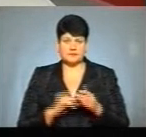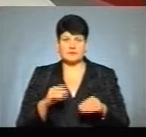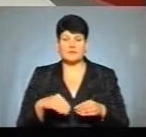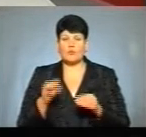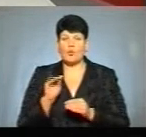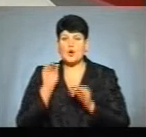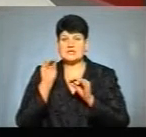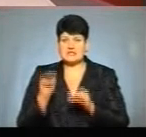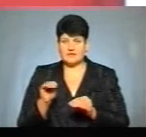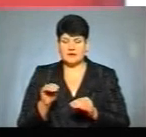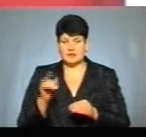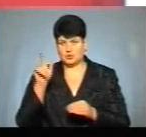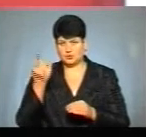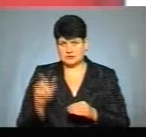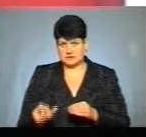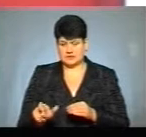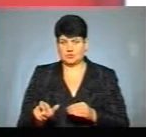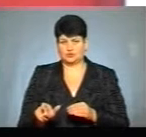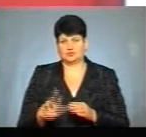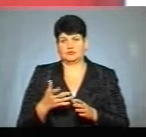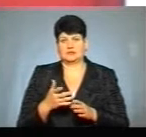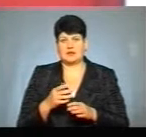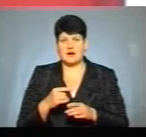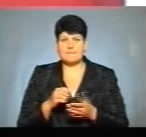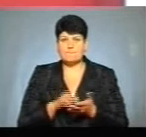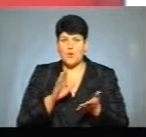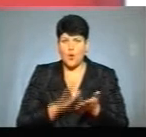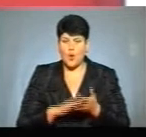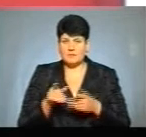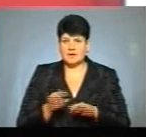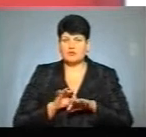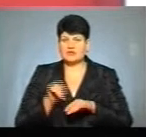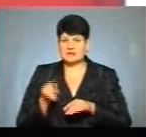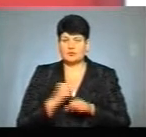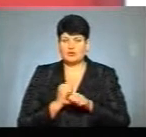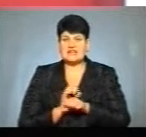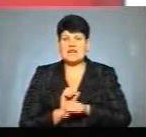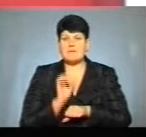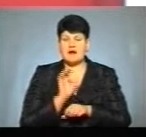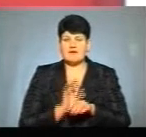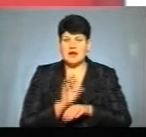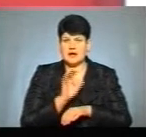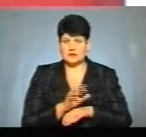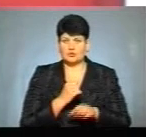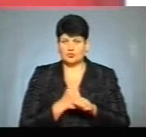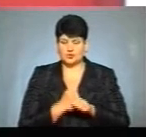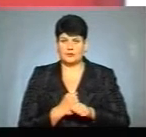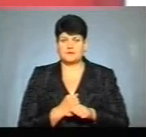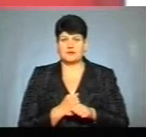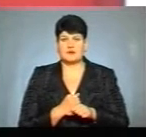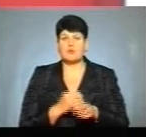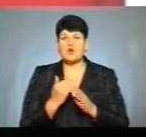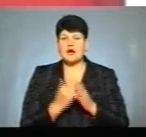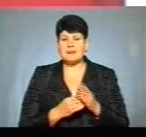особу на профілактичний облік та проводити з ним профілактичну роботу, а також направляти особу на проходження програми для кривдника. З